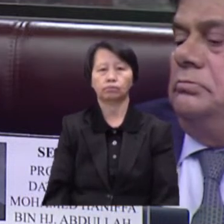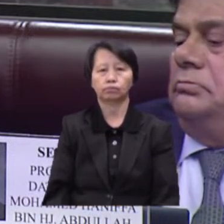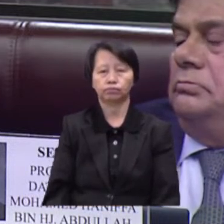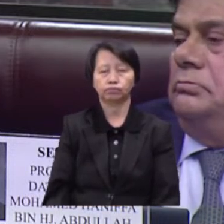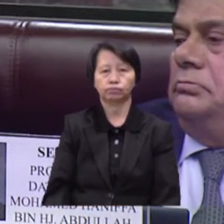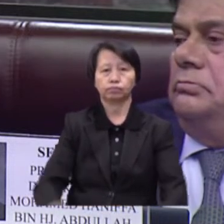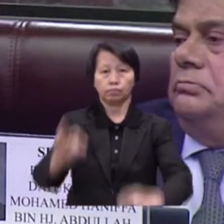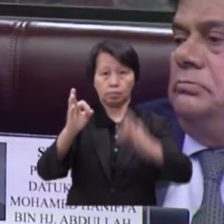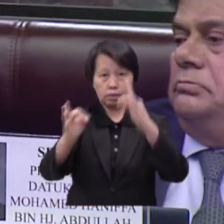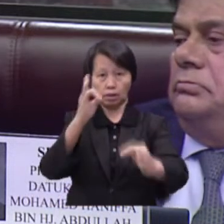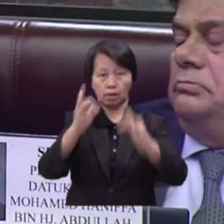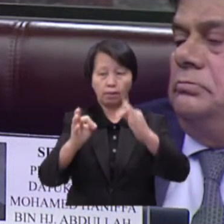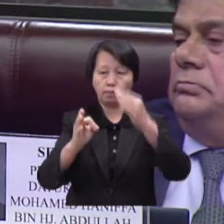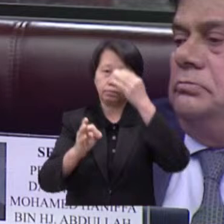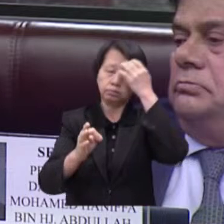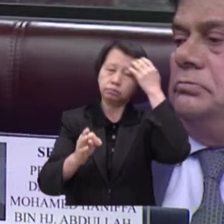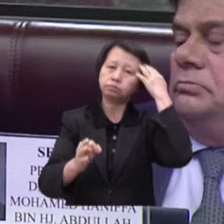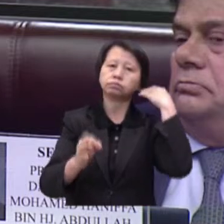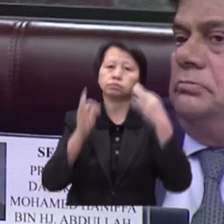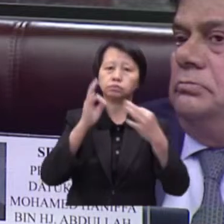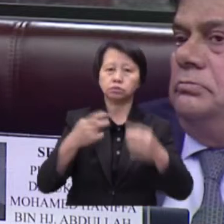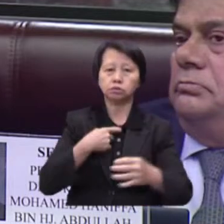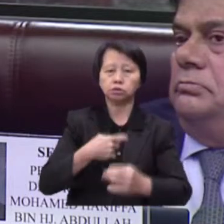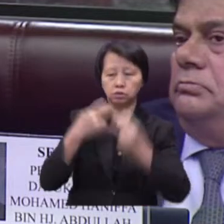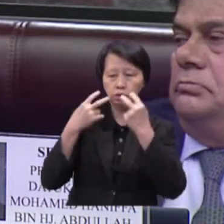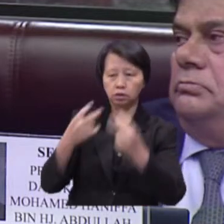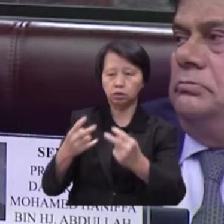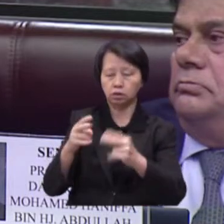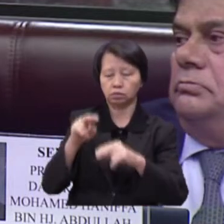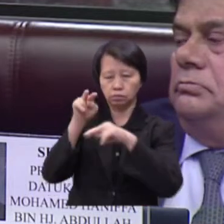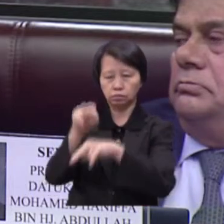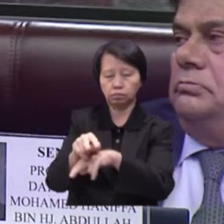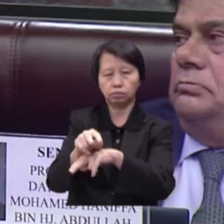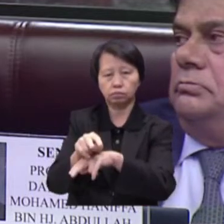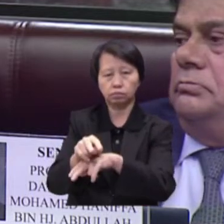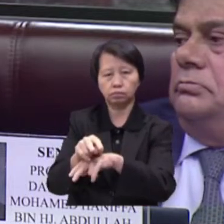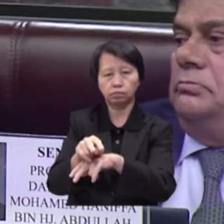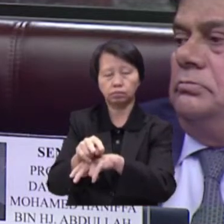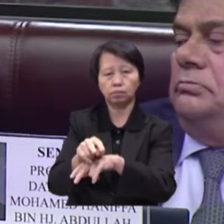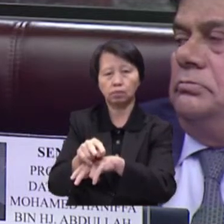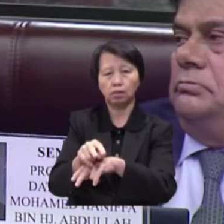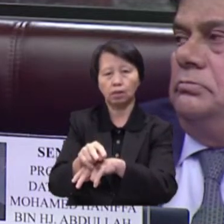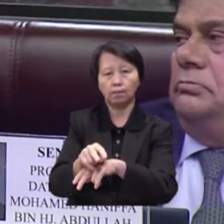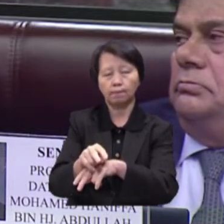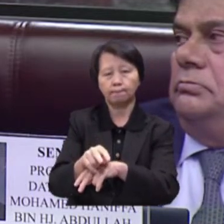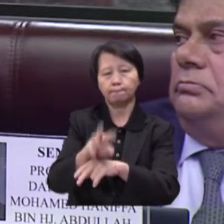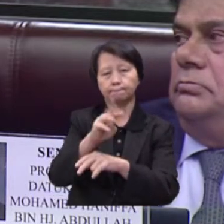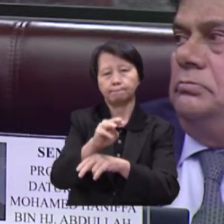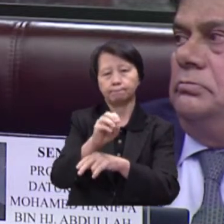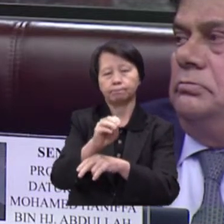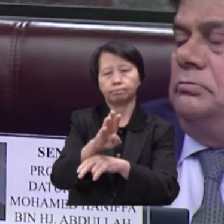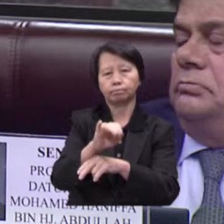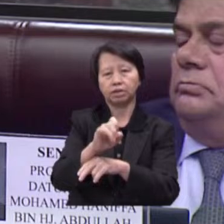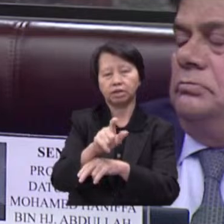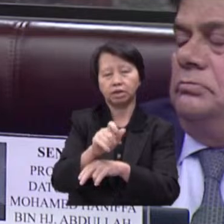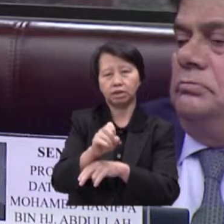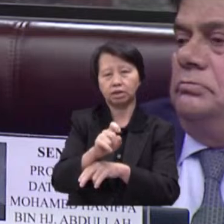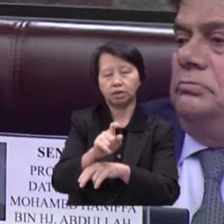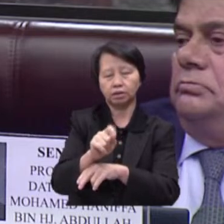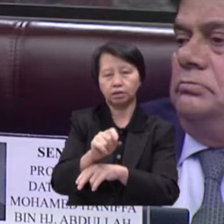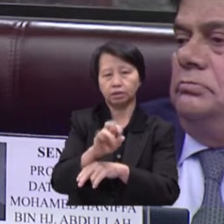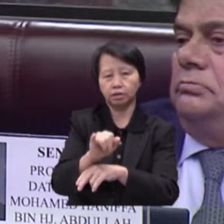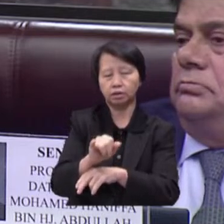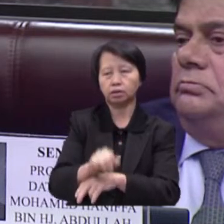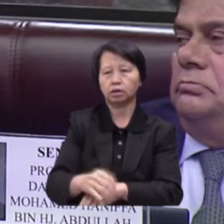sekiranya kita melihat kepada tinjauan kebangsaan kesehatan memiliki 29 telah mendapati bahwa